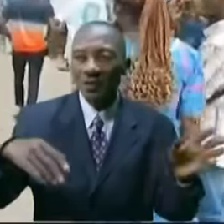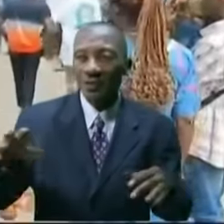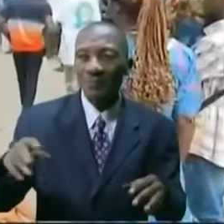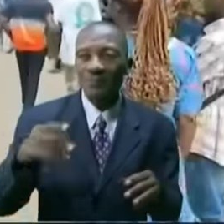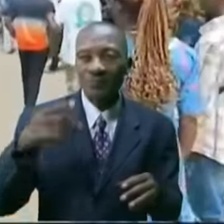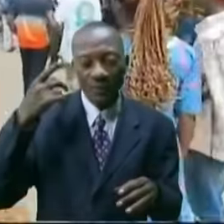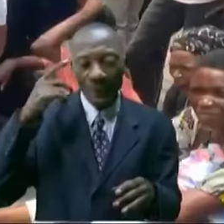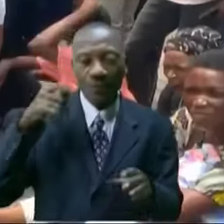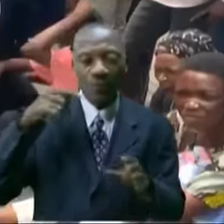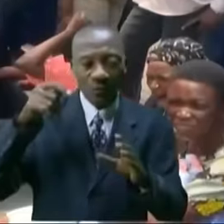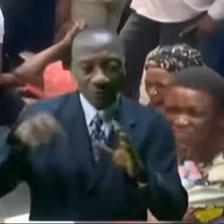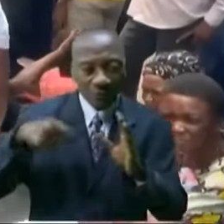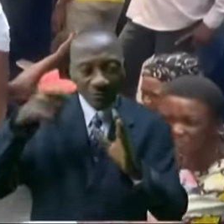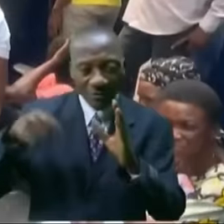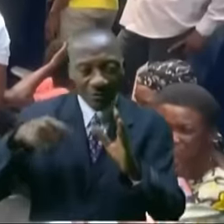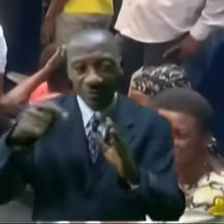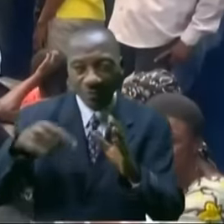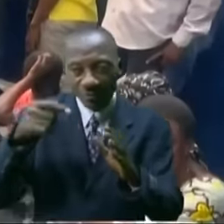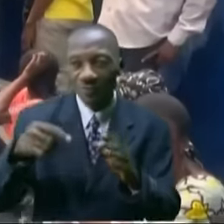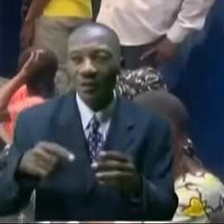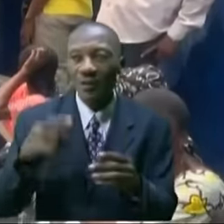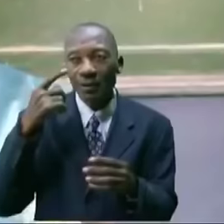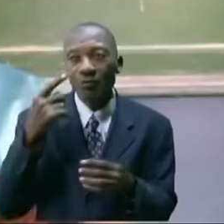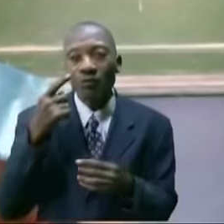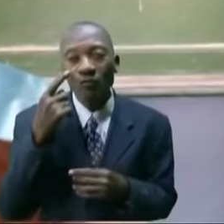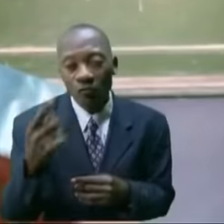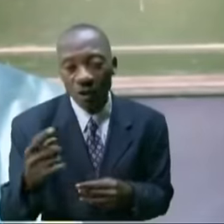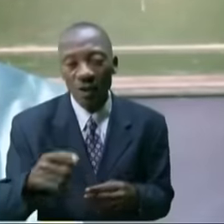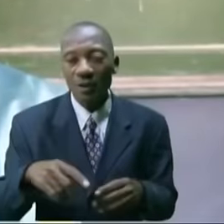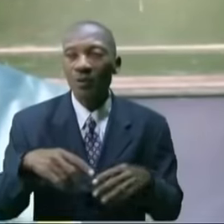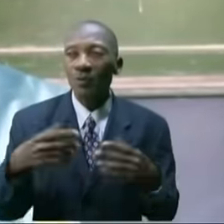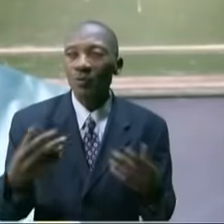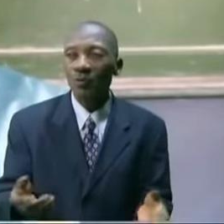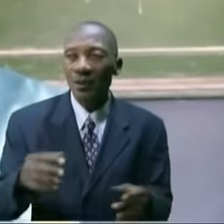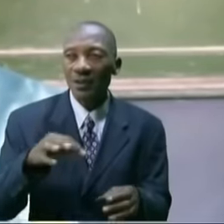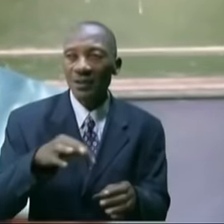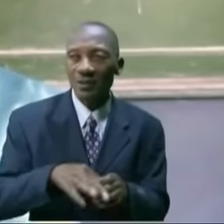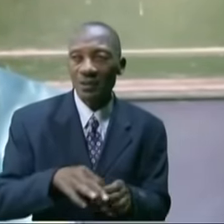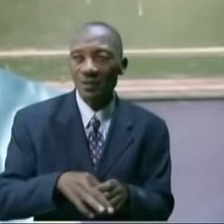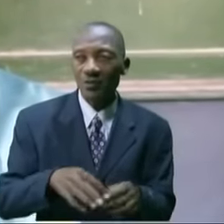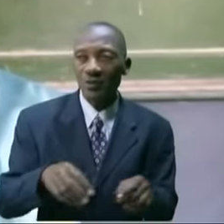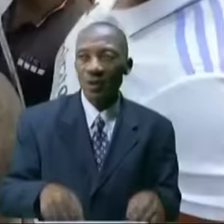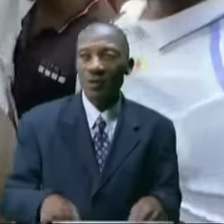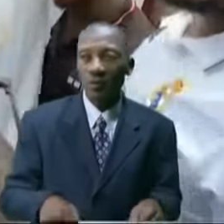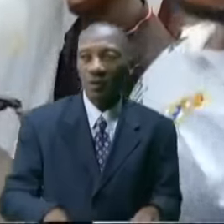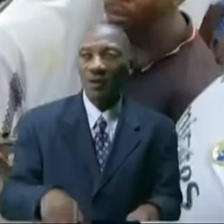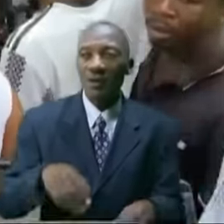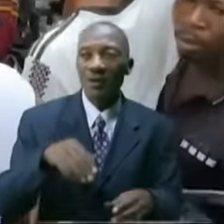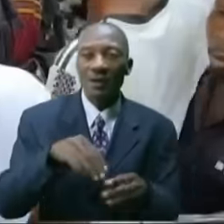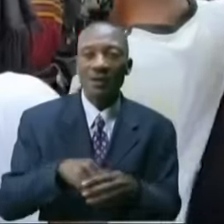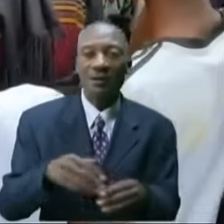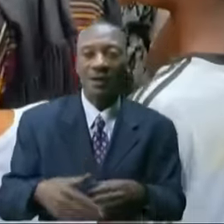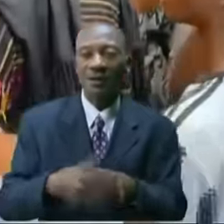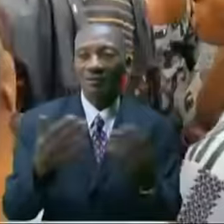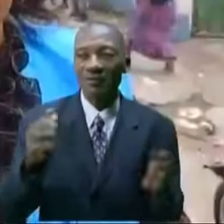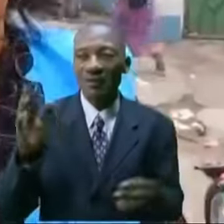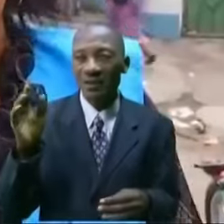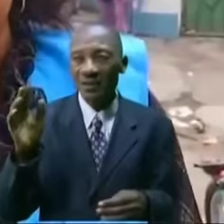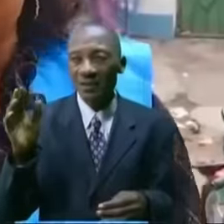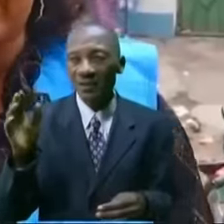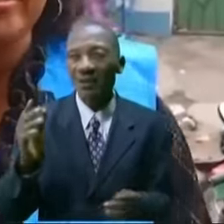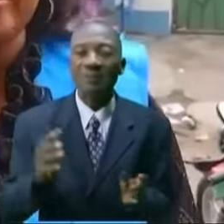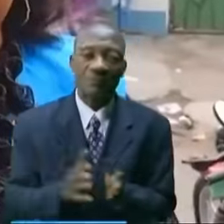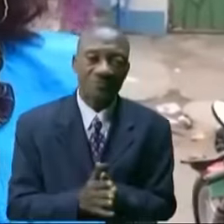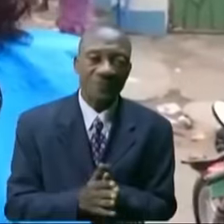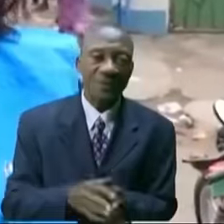Tchangou, quelques inquiétudes sur les machines qui tardent à fonctionner, les chefs de centre sont rassurants. Petit à petit, les files se sont constituées pour